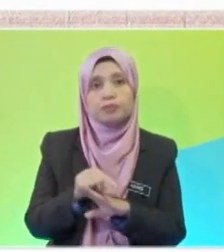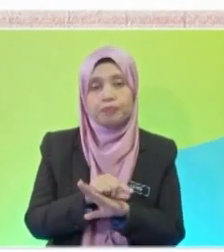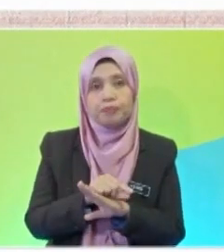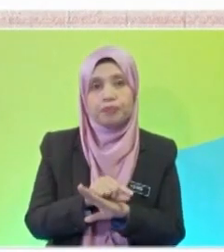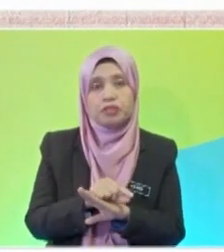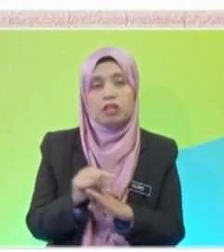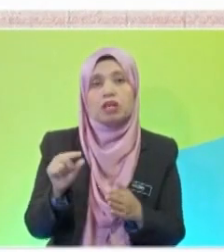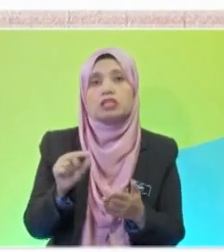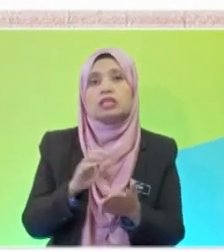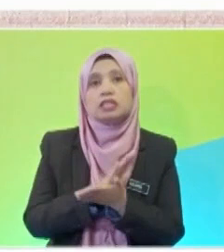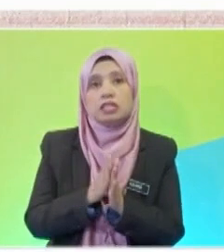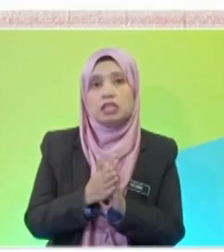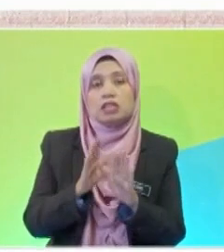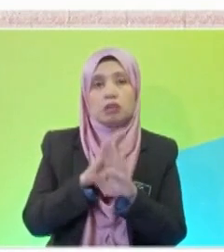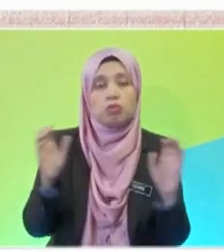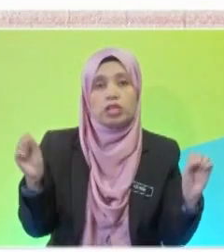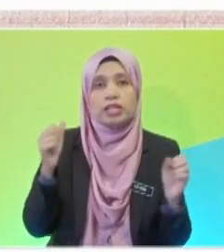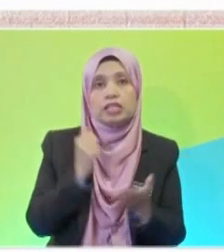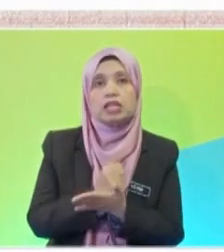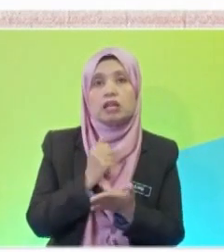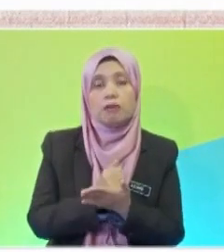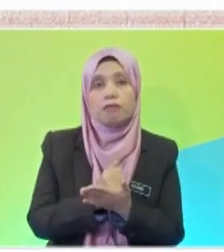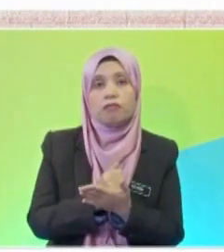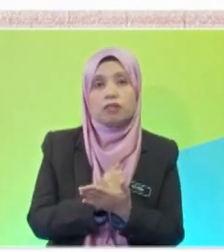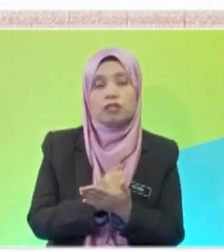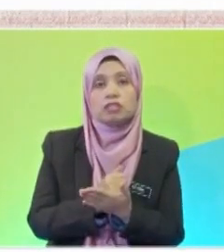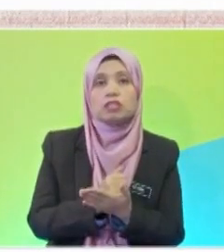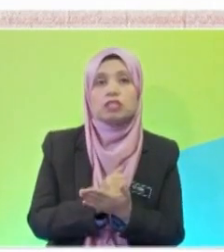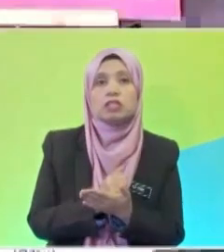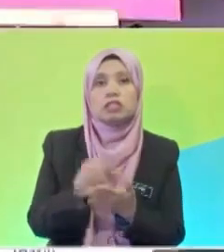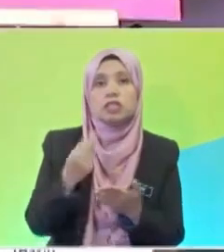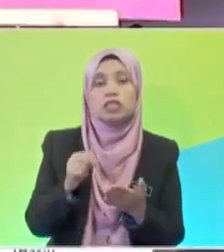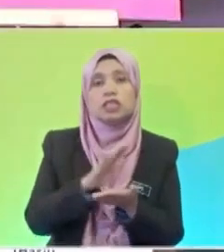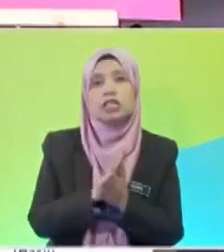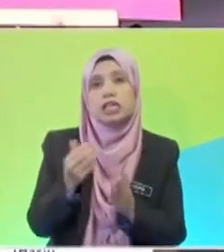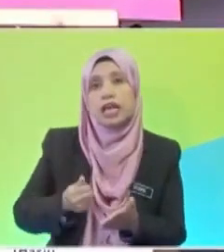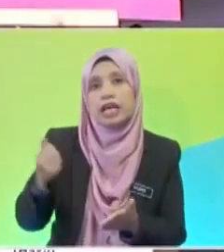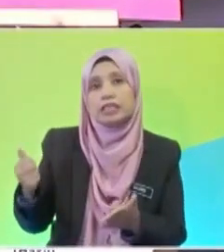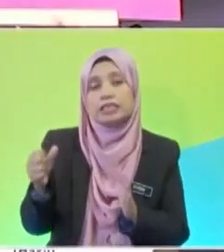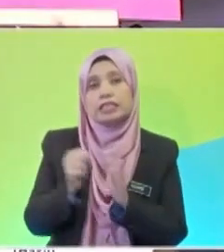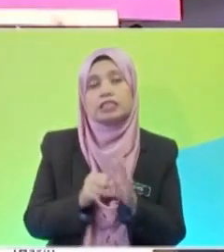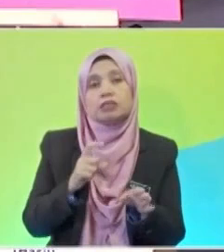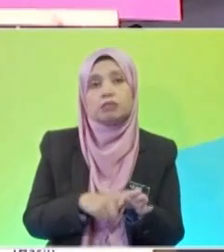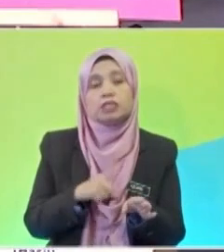tak boleh nak iktiraf sebagai belanja. Ia akan jadi aset semasa. Baik. Hati-hati yang tu. Cikgu dah buat pelarasan untuk kamu.